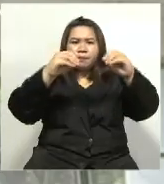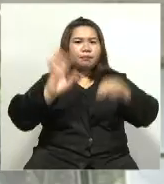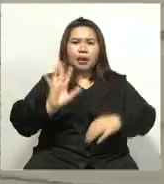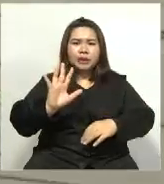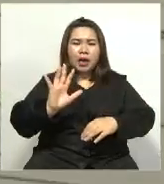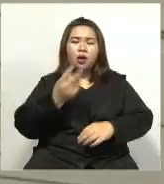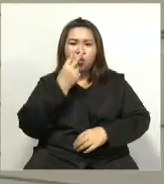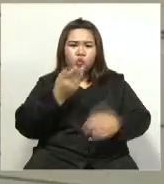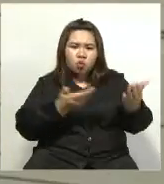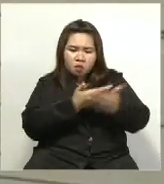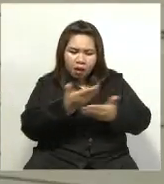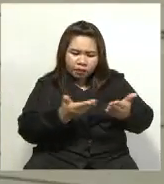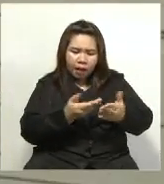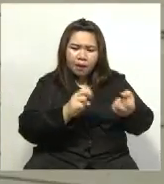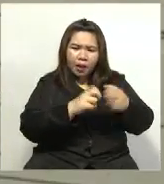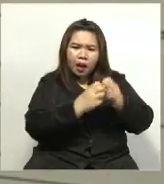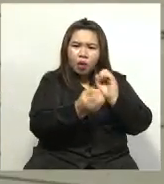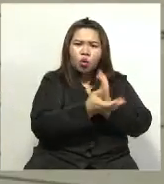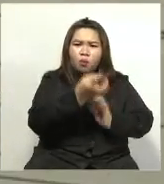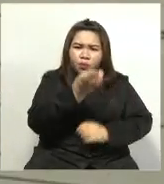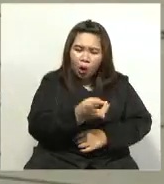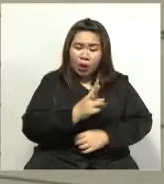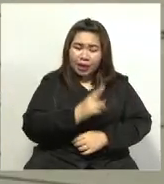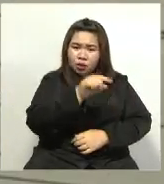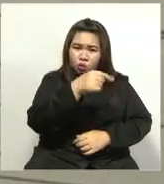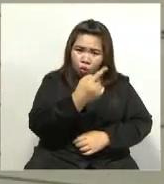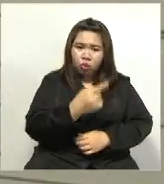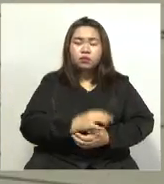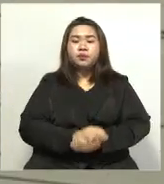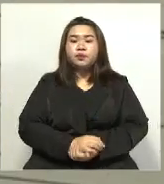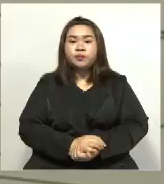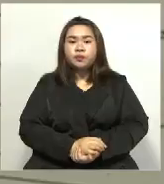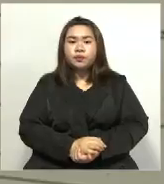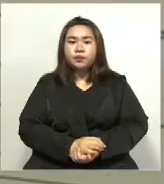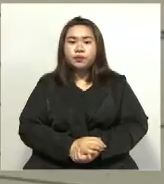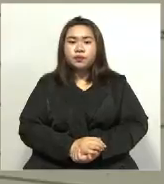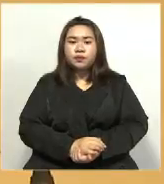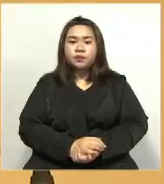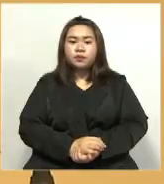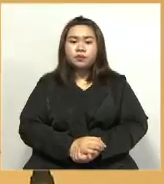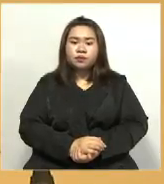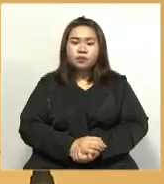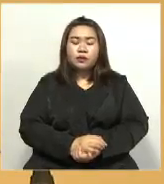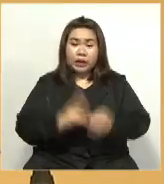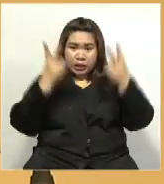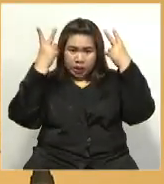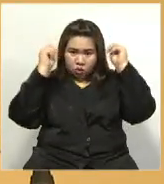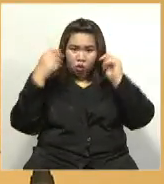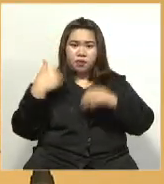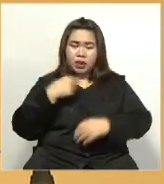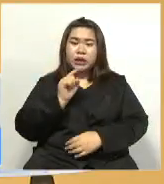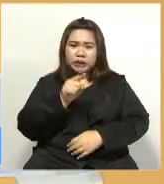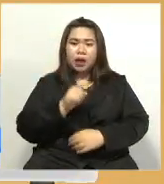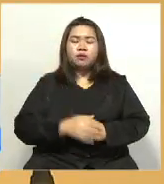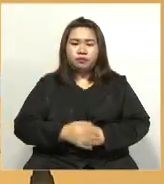พิจารณาตรงที่มีผลกระทบน้อยที่สุดเป็นพื้นที่แรกก่อนครับ ท่านนายกมีข้อสั่งการ